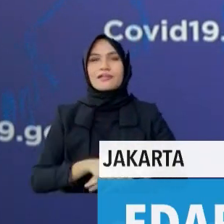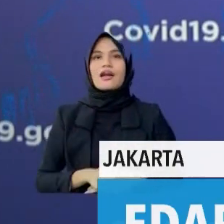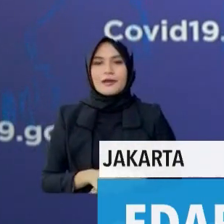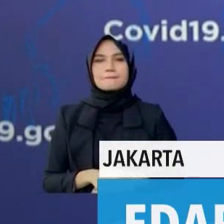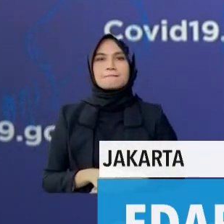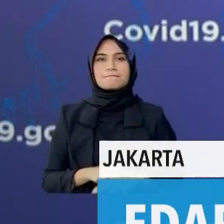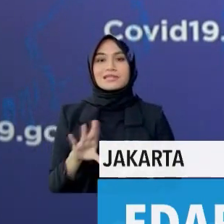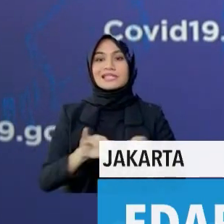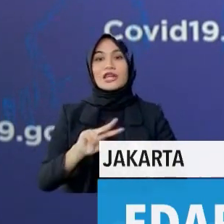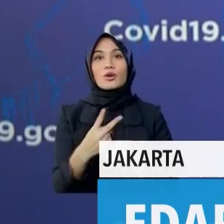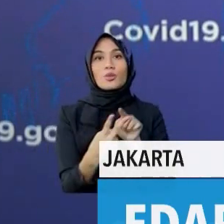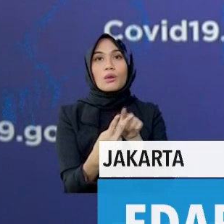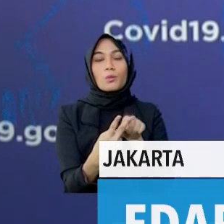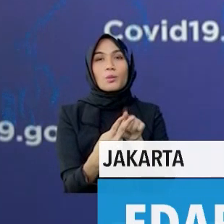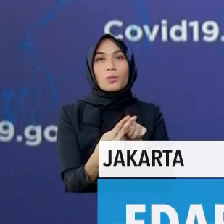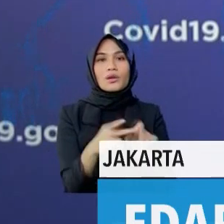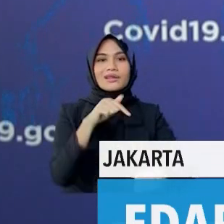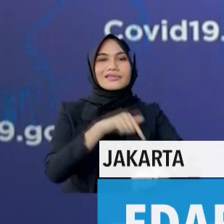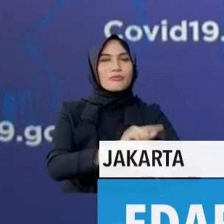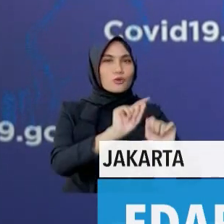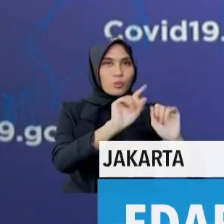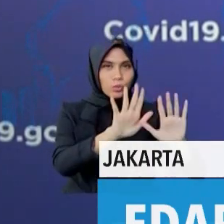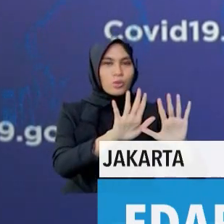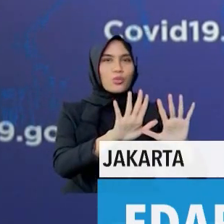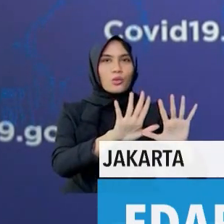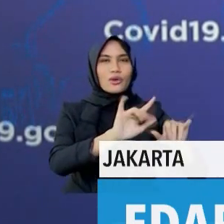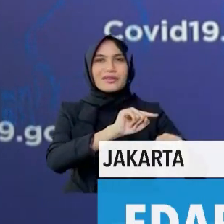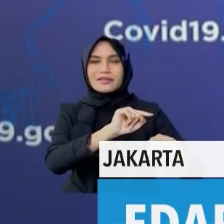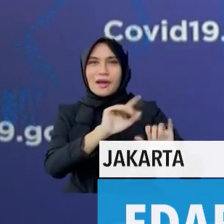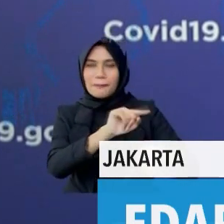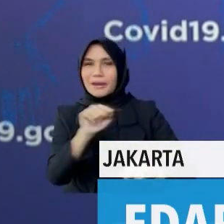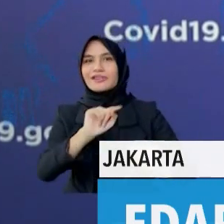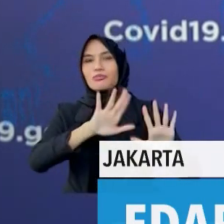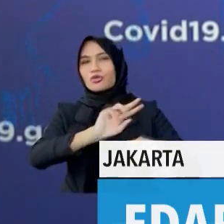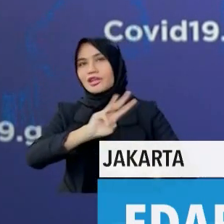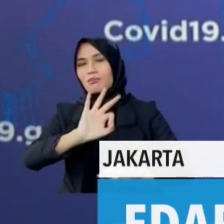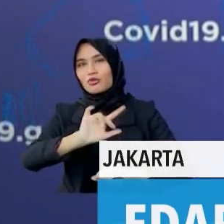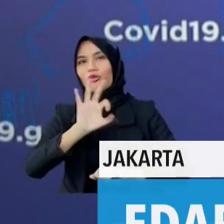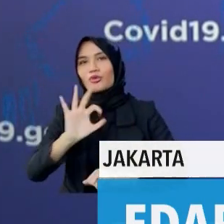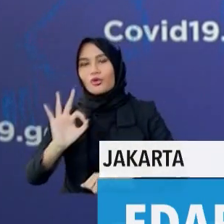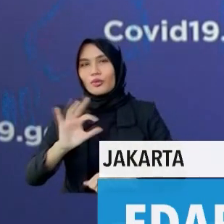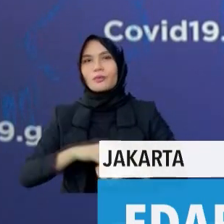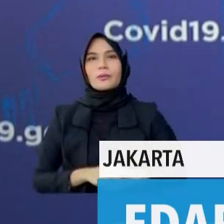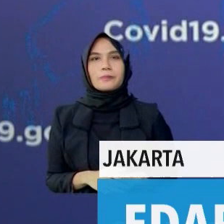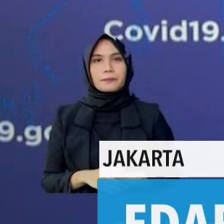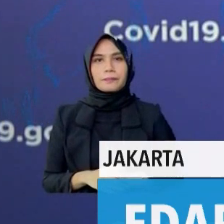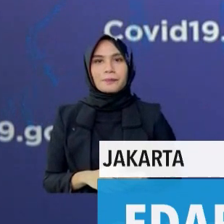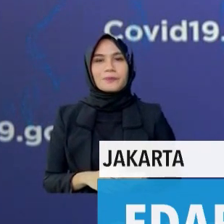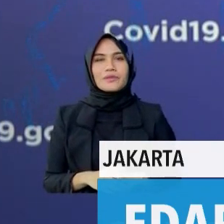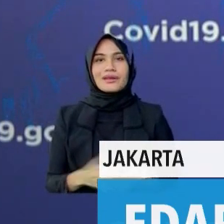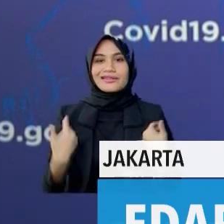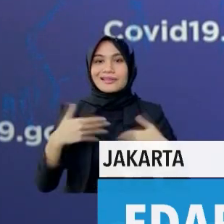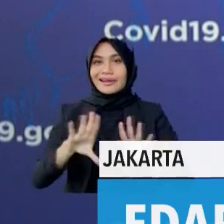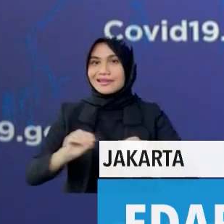yang kedua diharapkan mulai bekerja pada 10.00 sampai 10 3000 sehingga